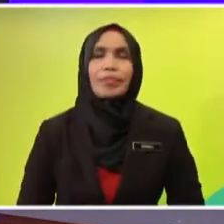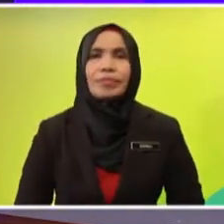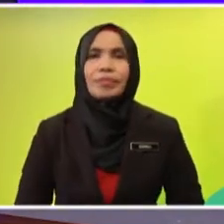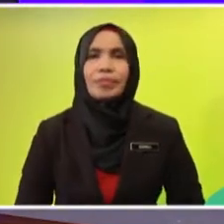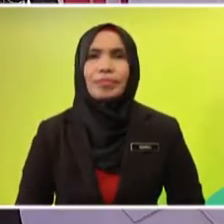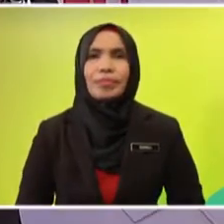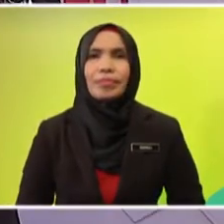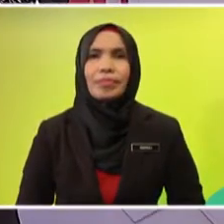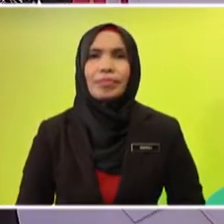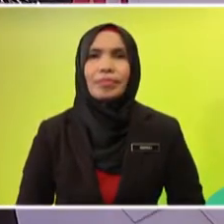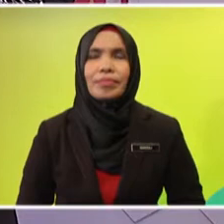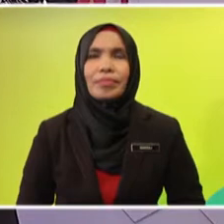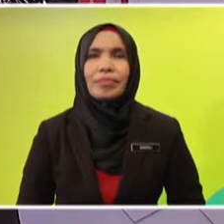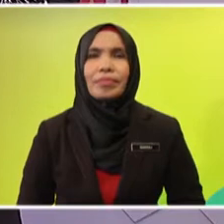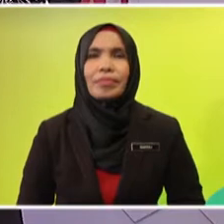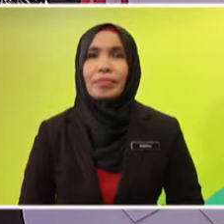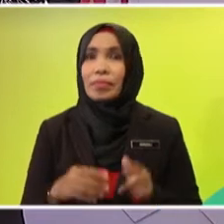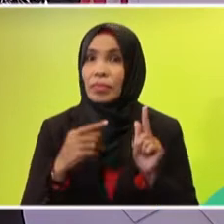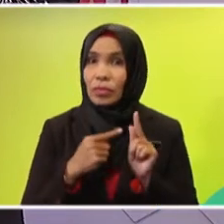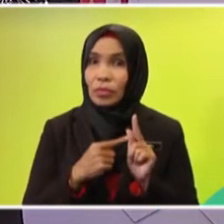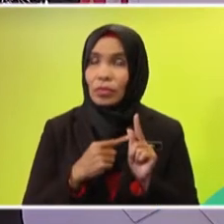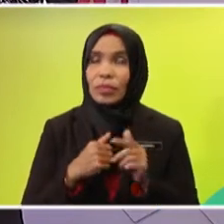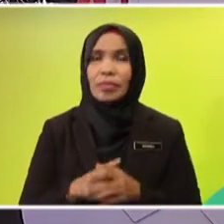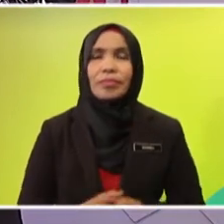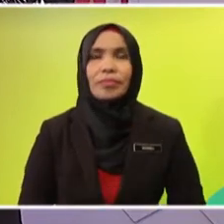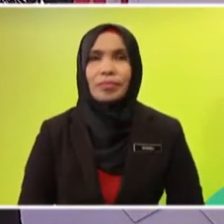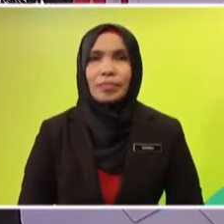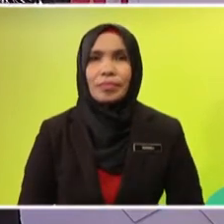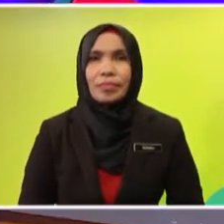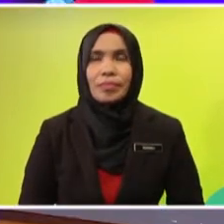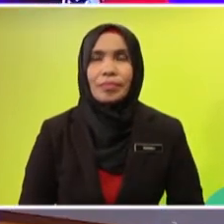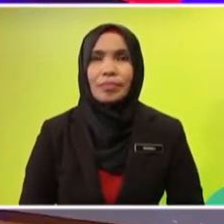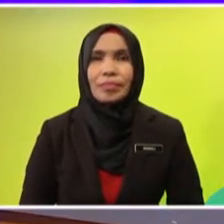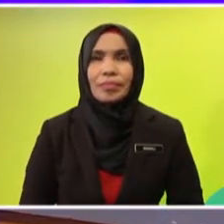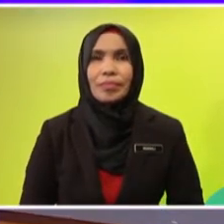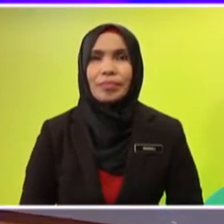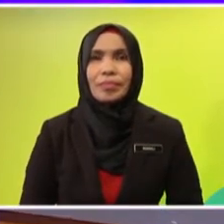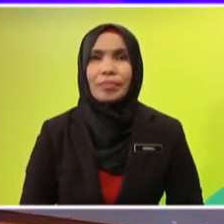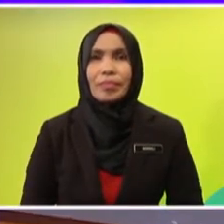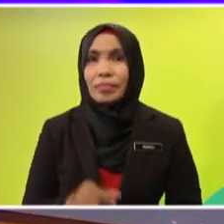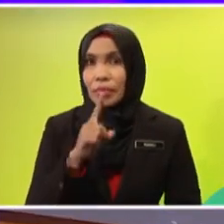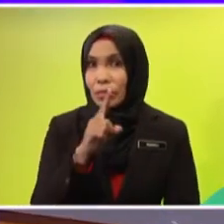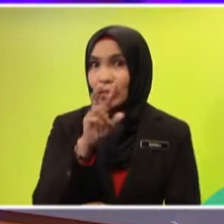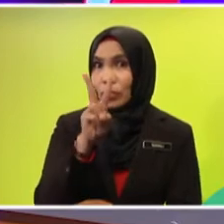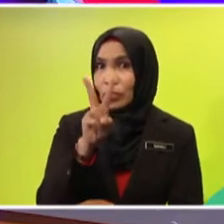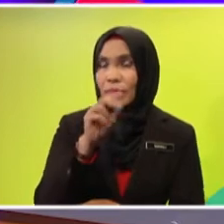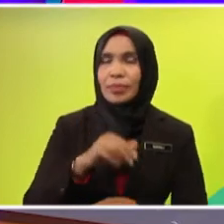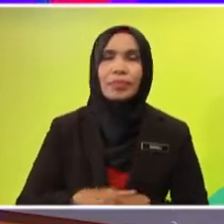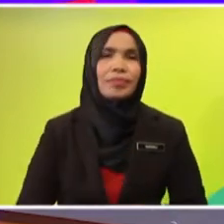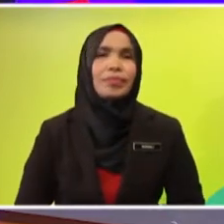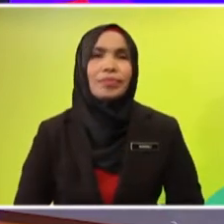baik kita telah pergi kepada nombor 2 terusnya masukkan lagi warna biru bla